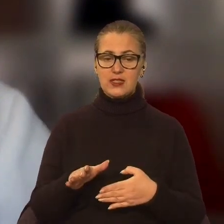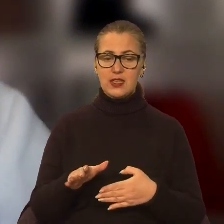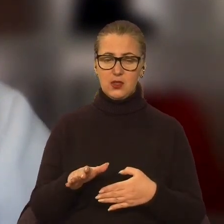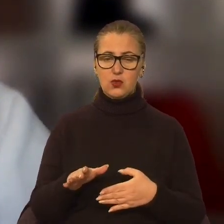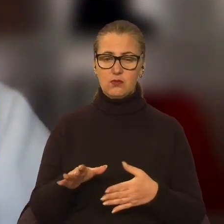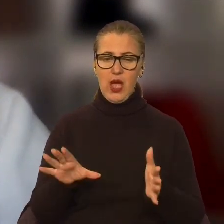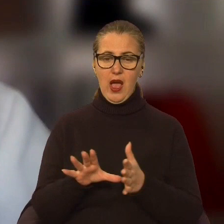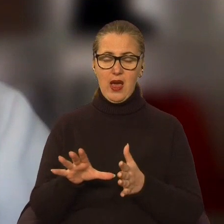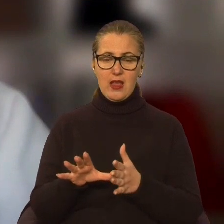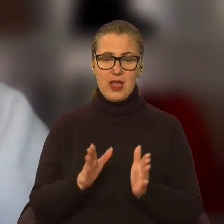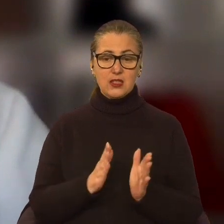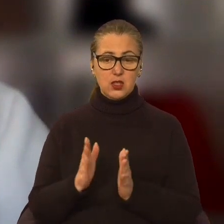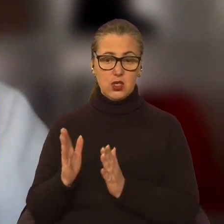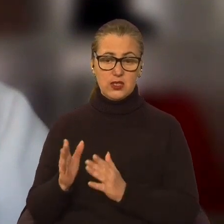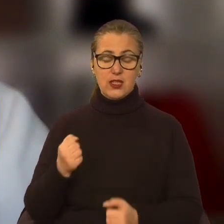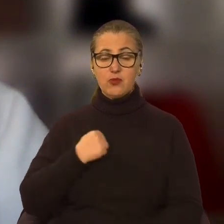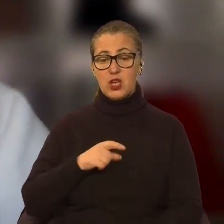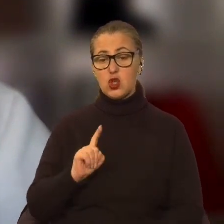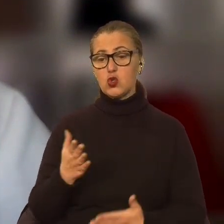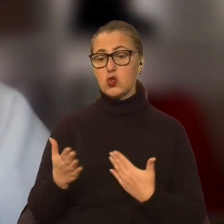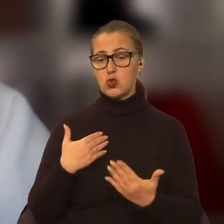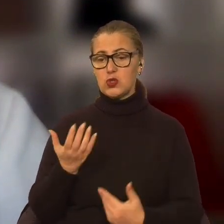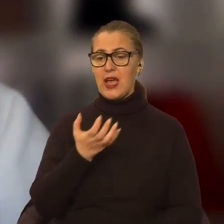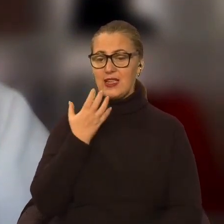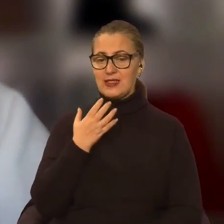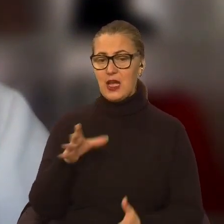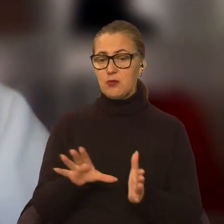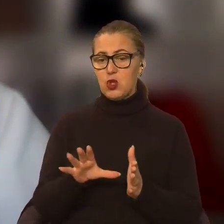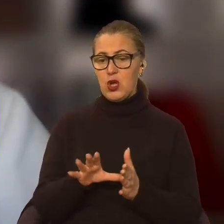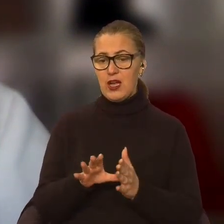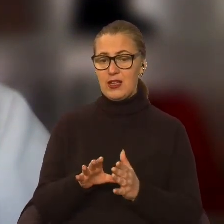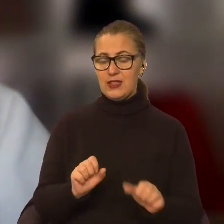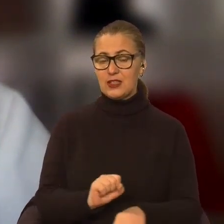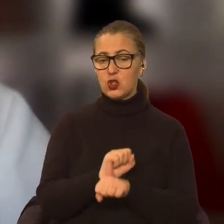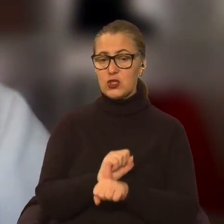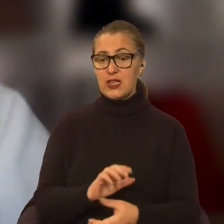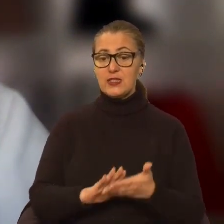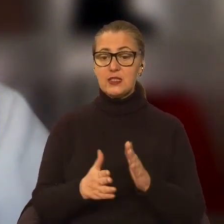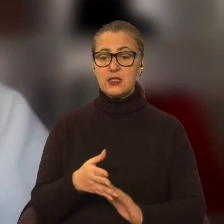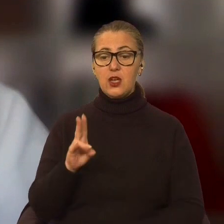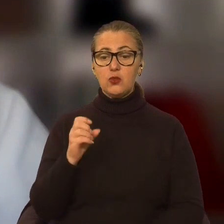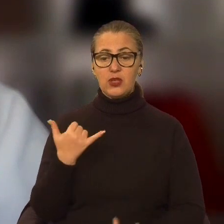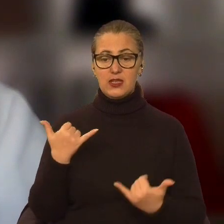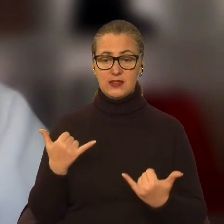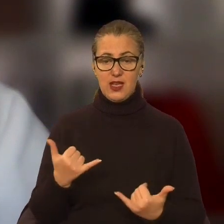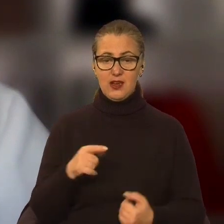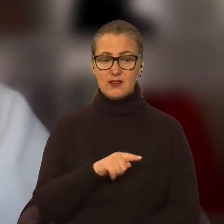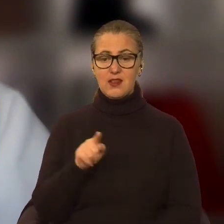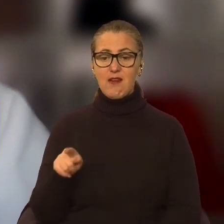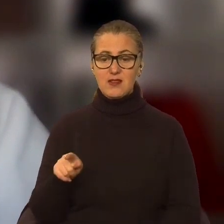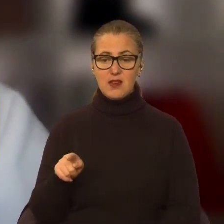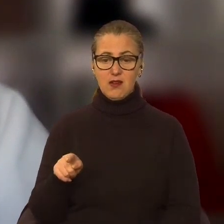потужностей але на жаль що стосується теплого електростанції станом на зараз їхні